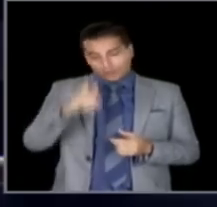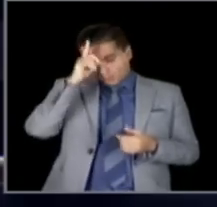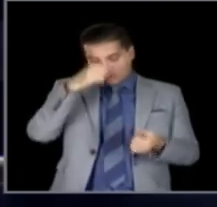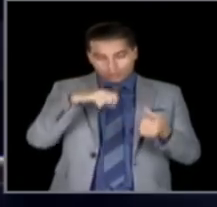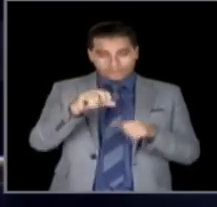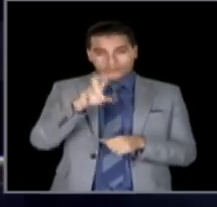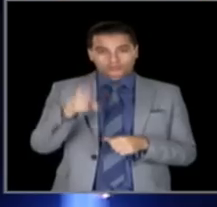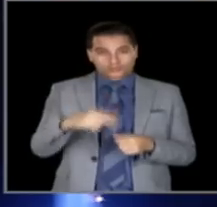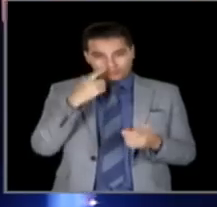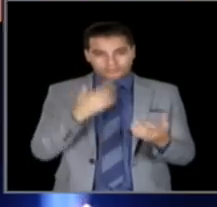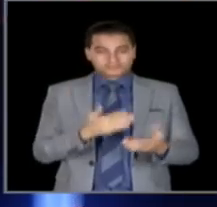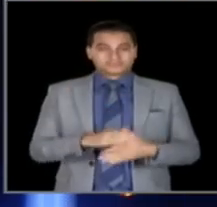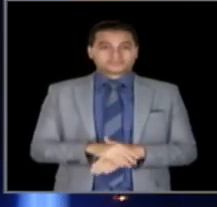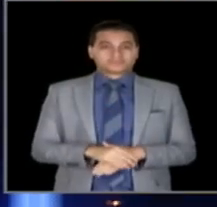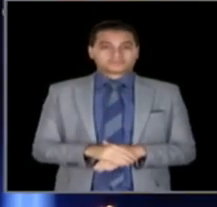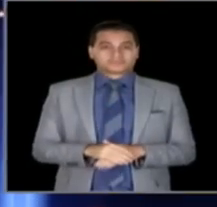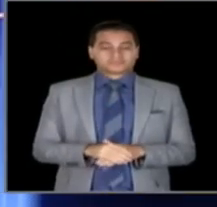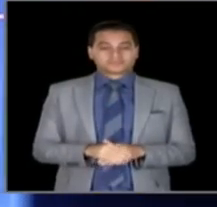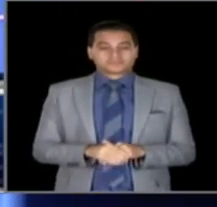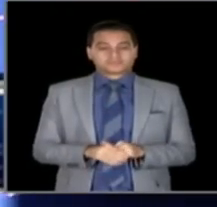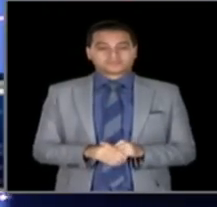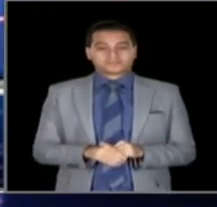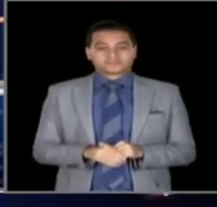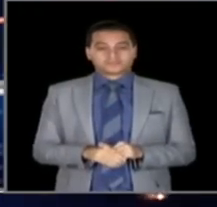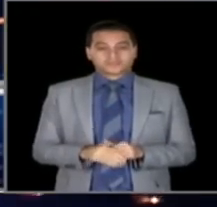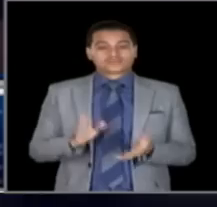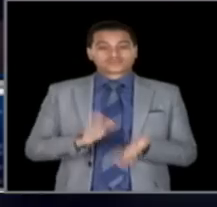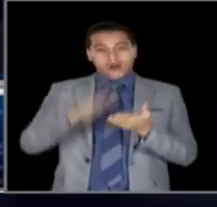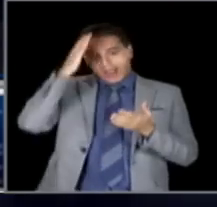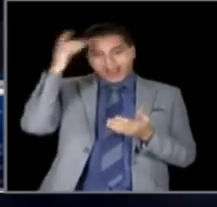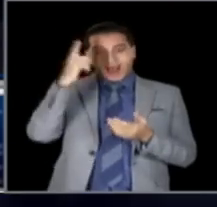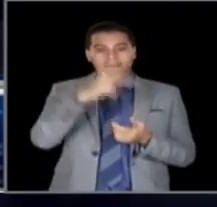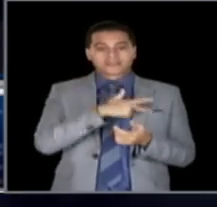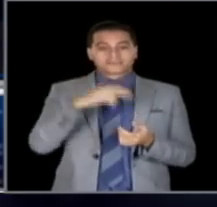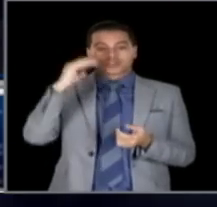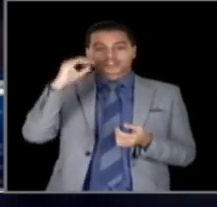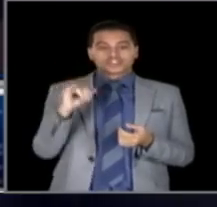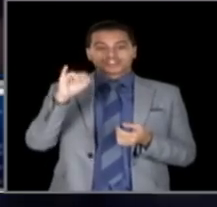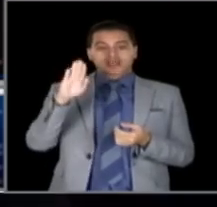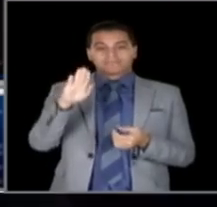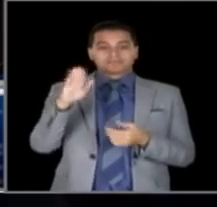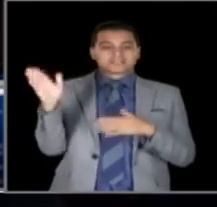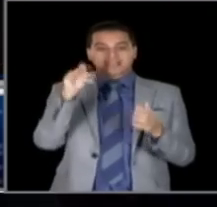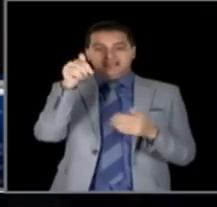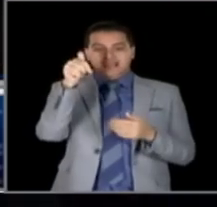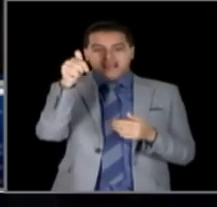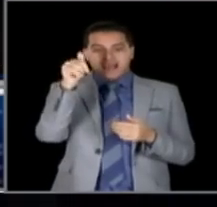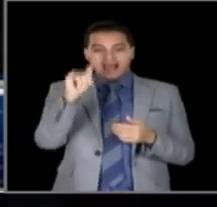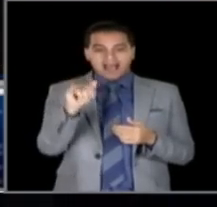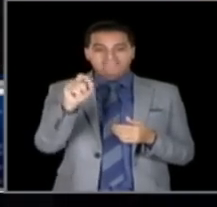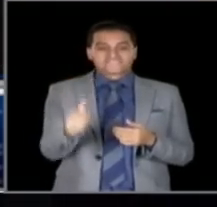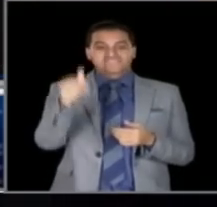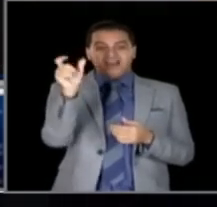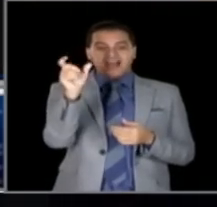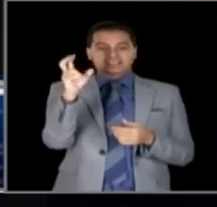علوم، والسؤال هو: ساهم العالم جيمس إيفنز